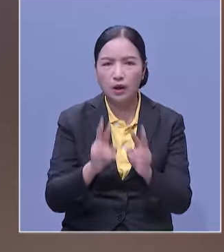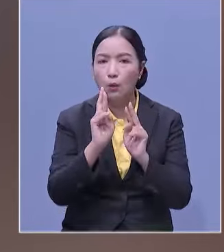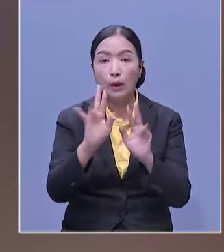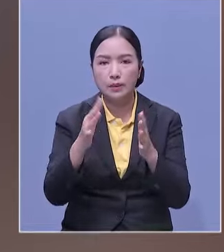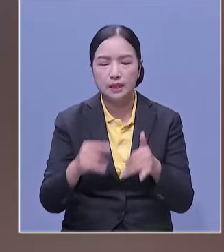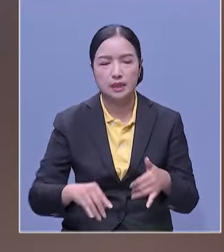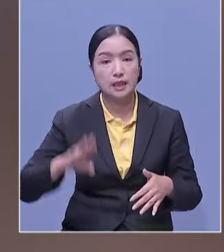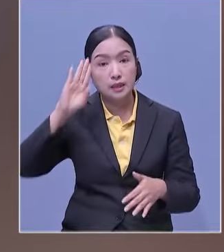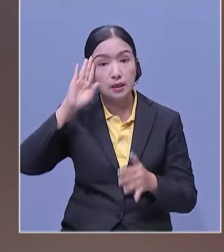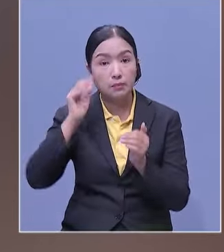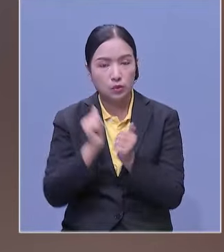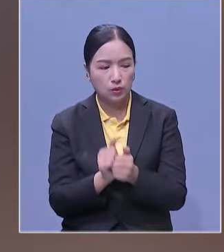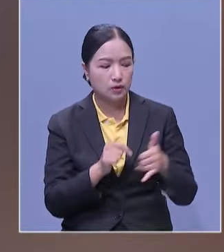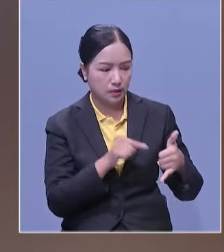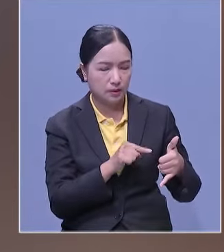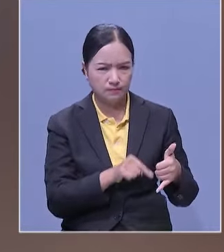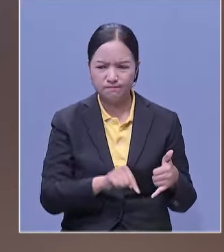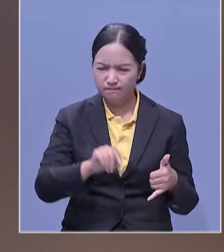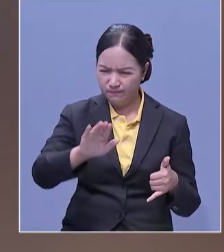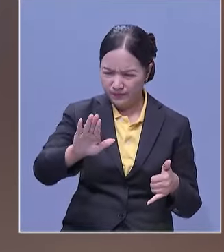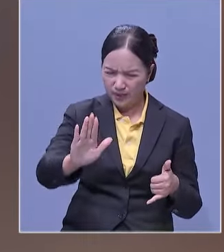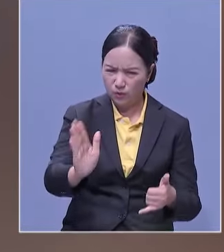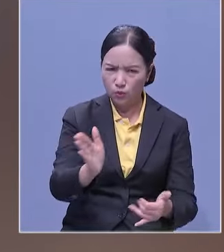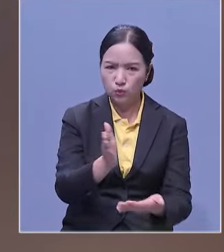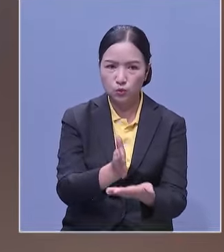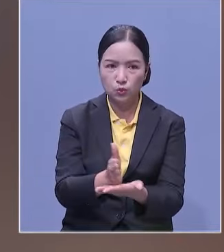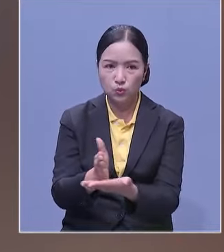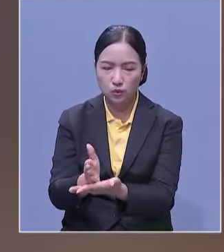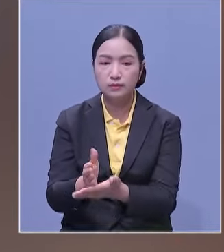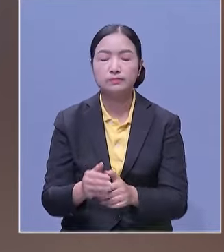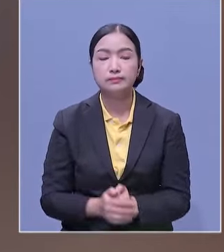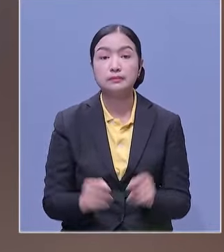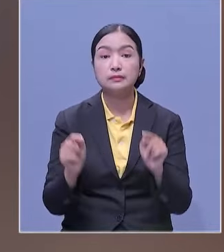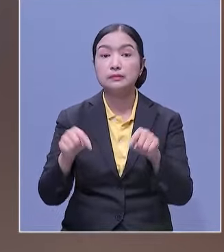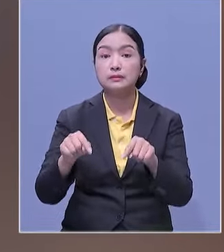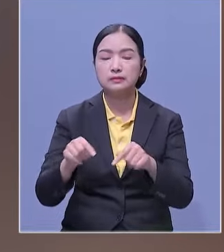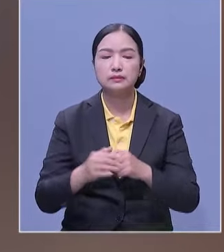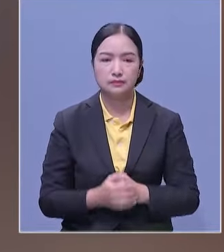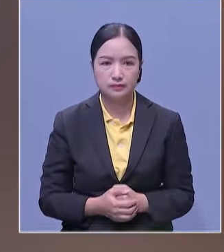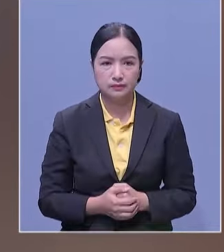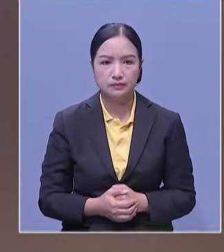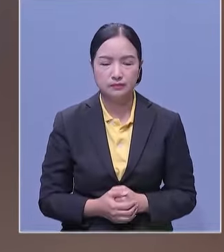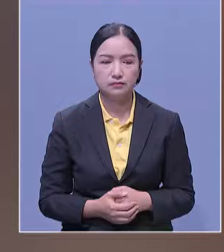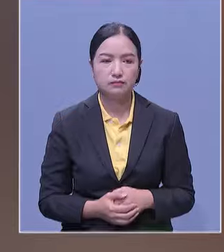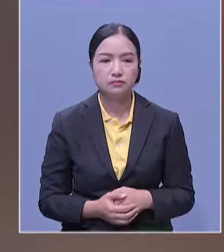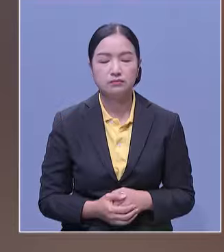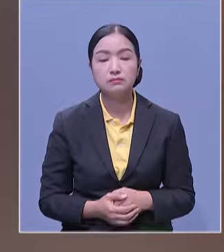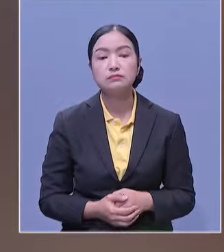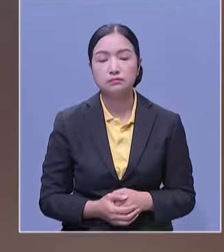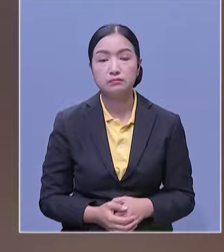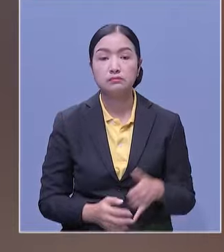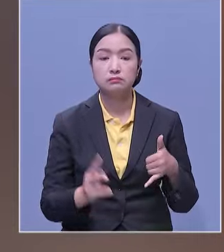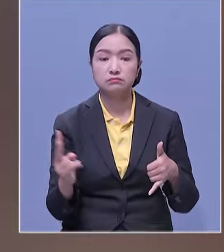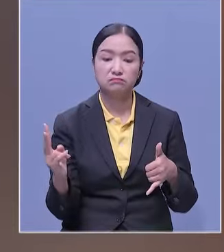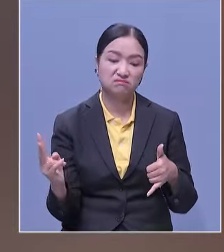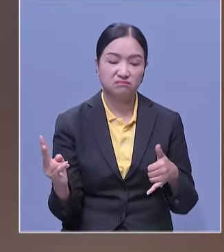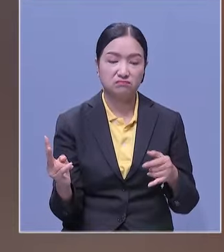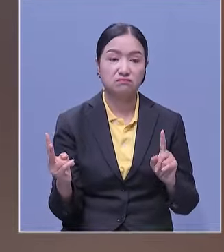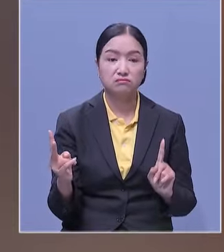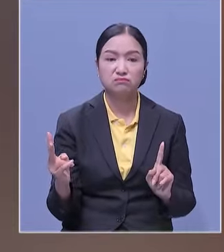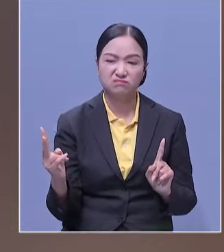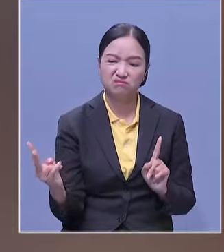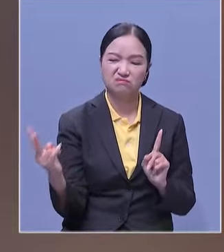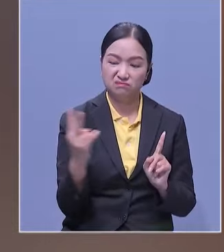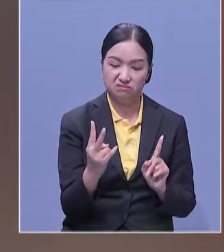ดาบตำรวจสมศักดิ์ก็เลยเรียกให้ทั้ง 2คนนี้หยุดพอมาถึงจุดเกิดเหตุปรากฏว่าชายชาวต่างชาติเขามี